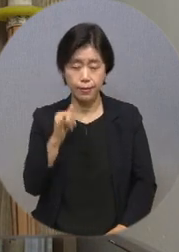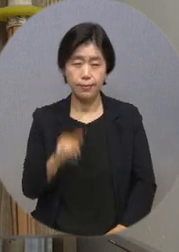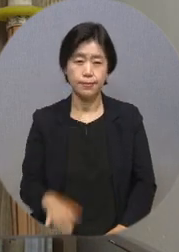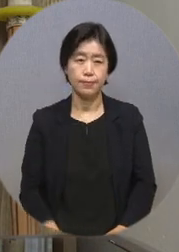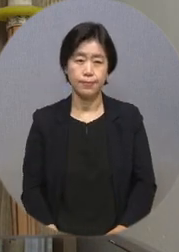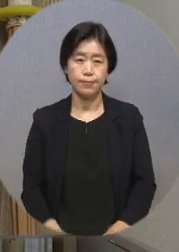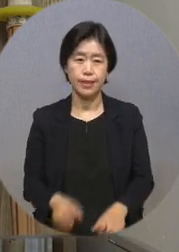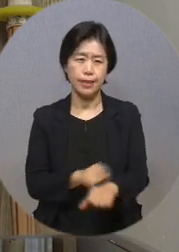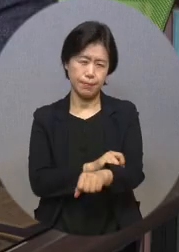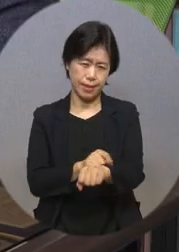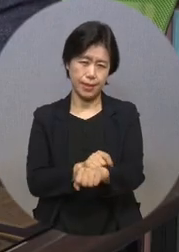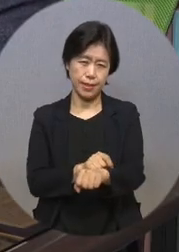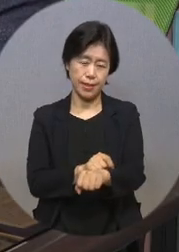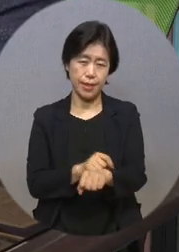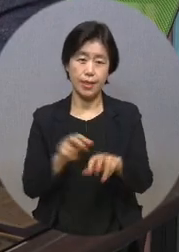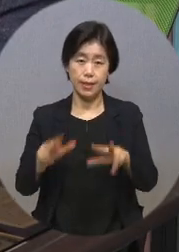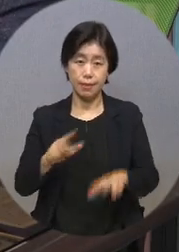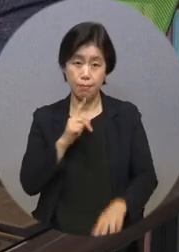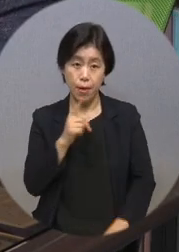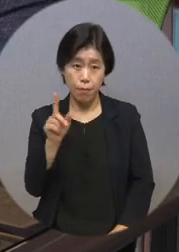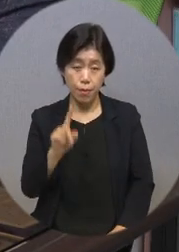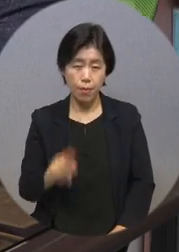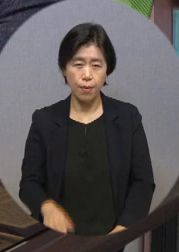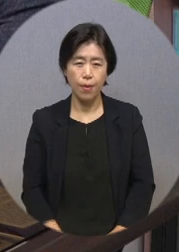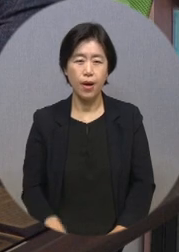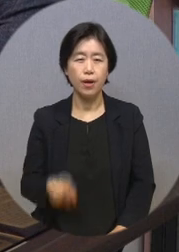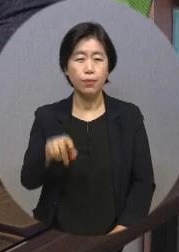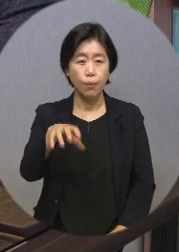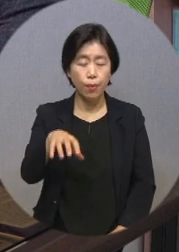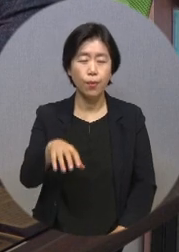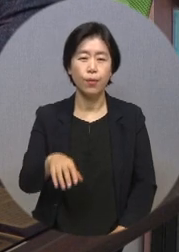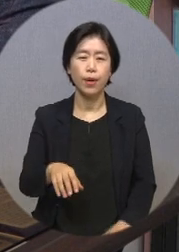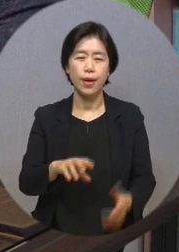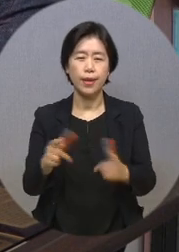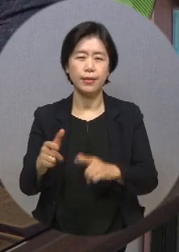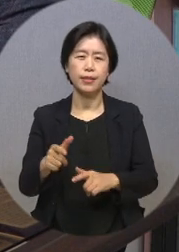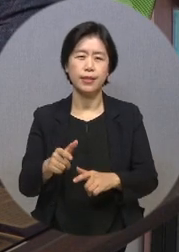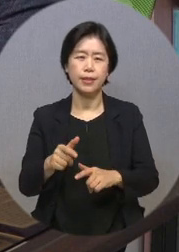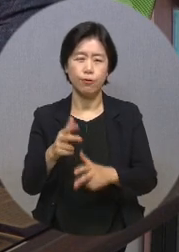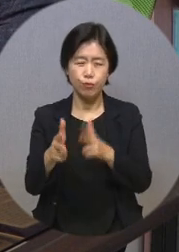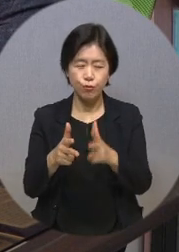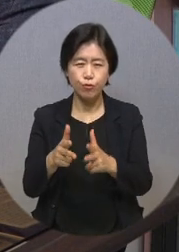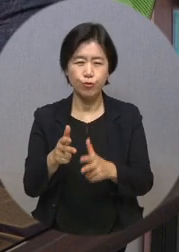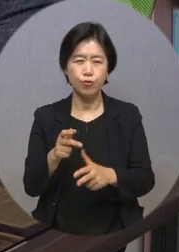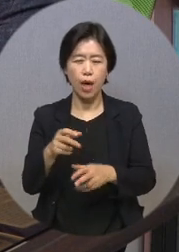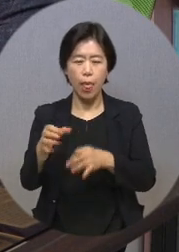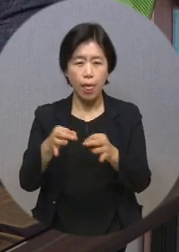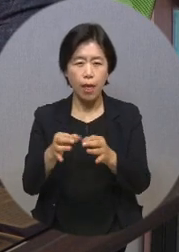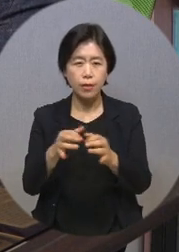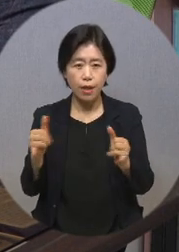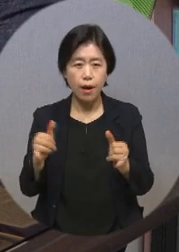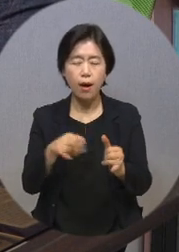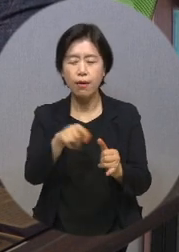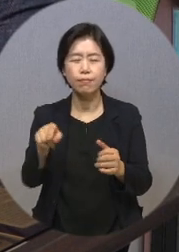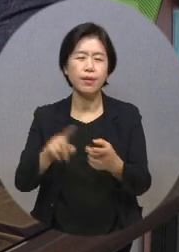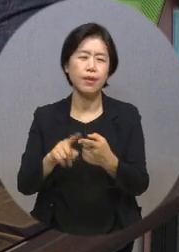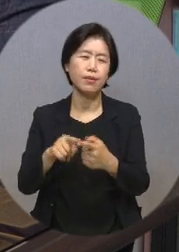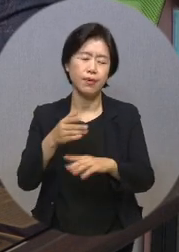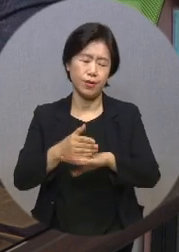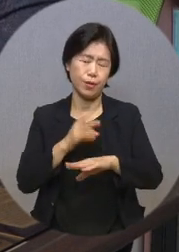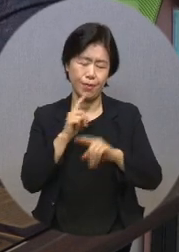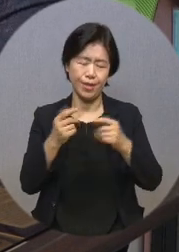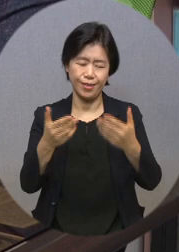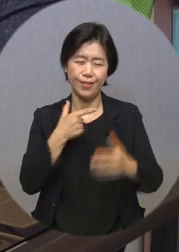특별히 이 자리를 빌어서 세종시 그 소상공인 여러분들께 정말 깊은 감사의 말씀을 드리고 싶어요. 네, 네,